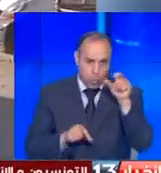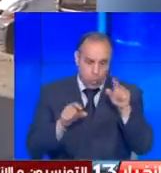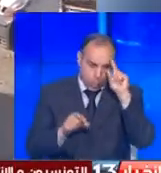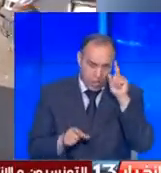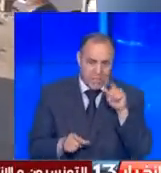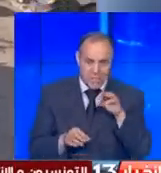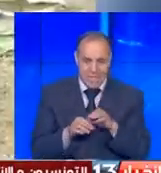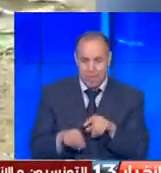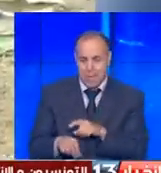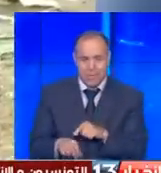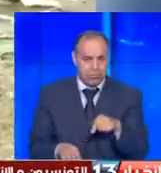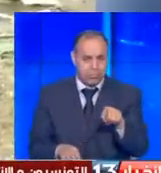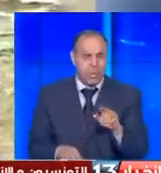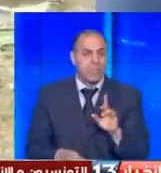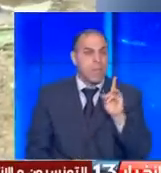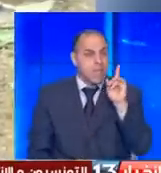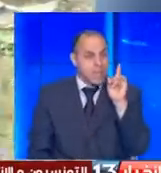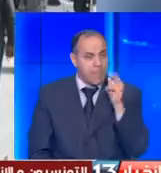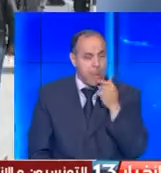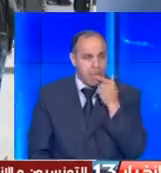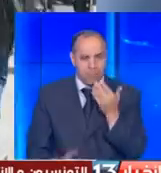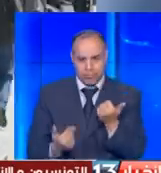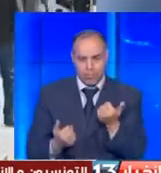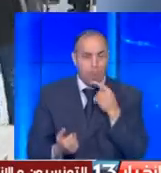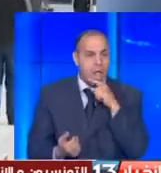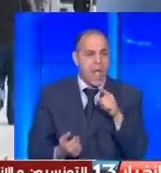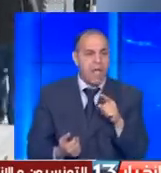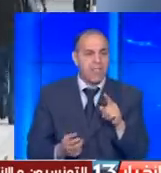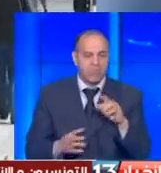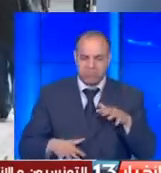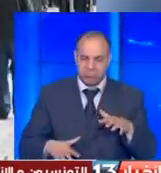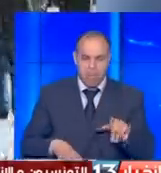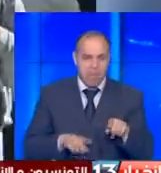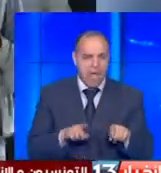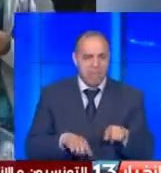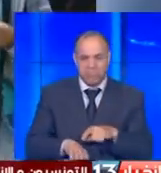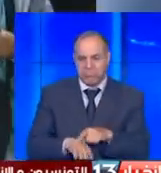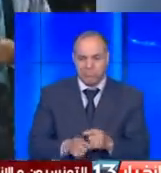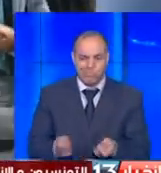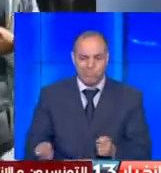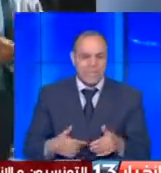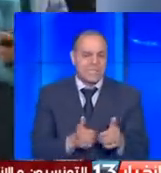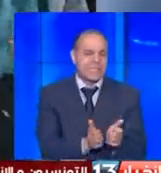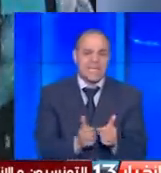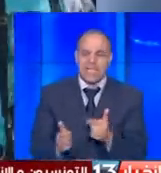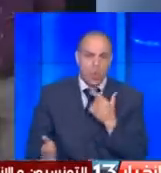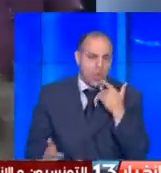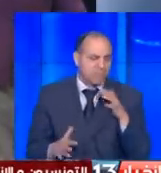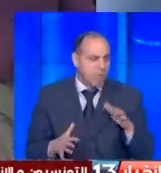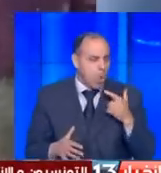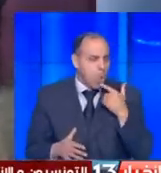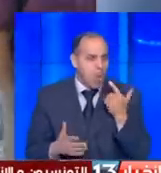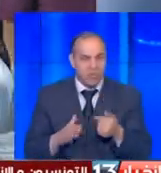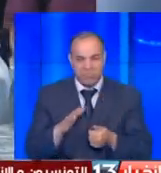من الانتخابات البلدية المقبلة، انتظارات لم تخلو من تخوفات البعض من التجاذبات السياسية والخشية من